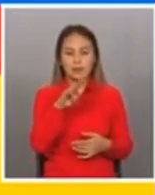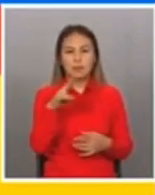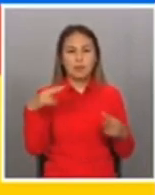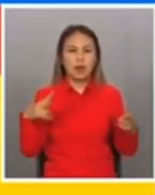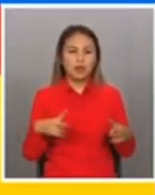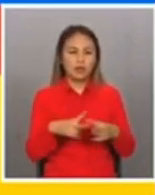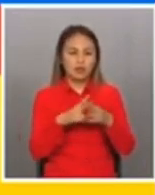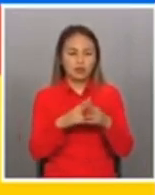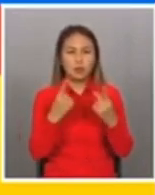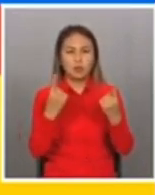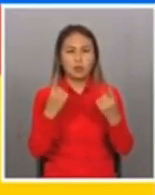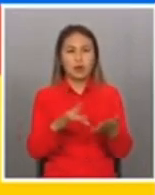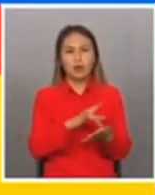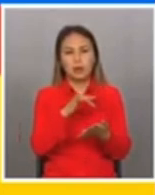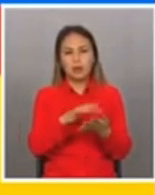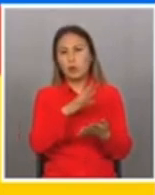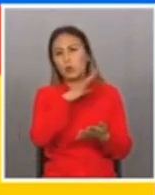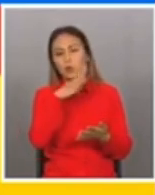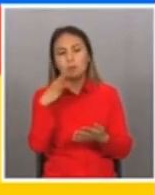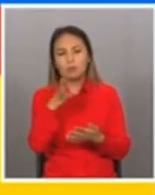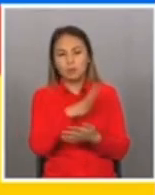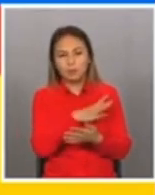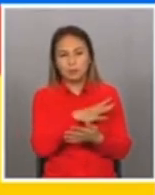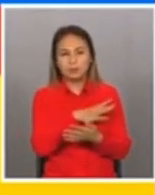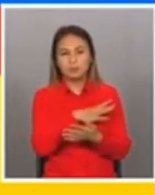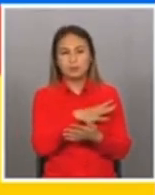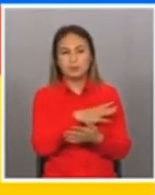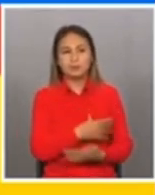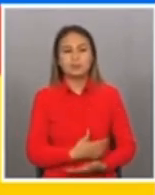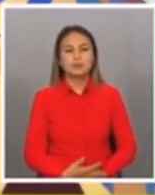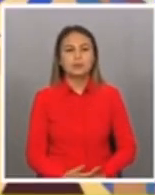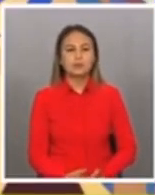ірі қалаларда талайды тамсандырған.